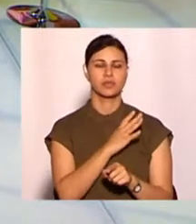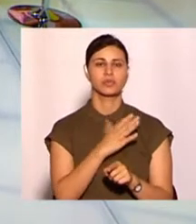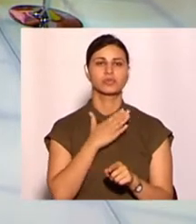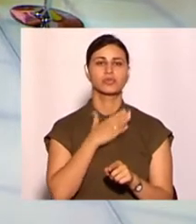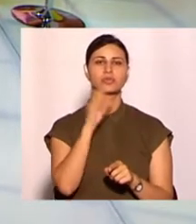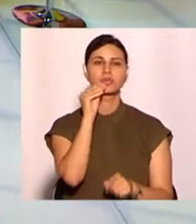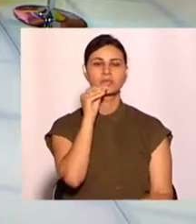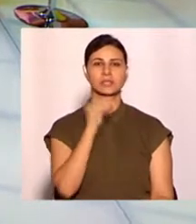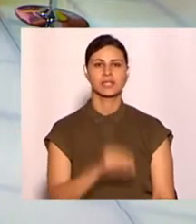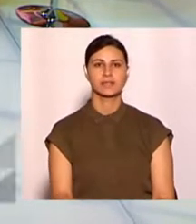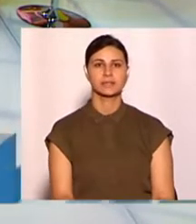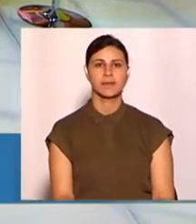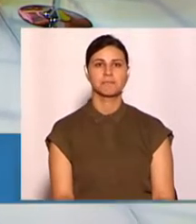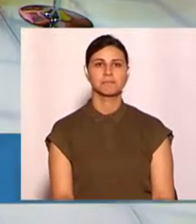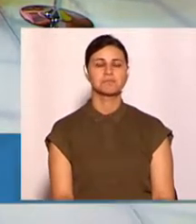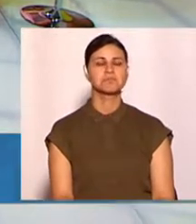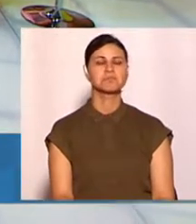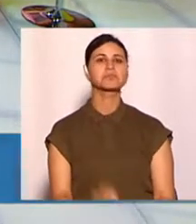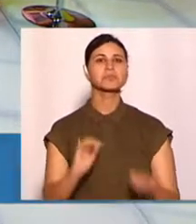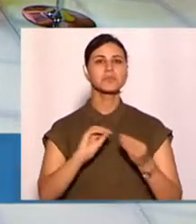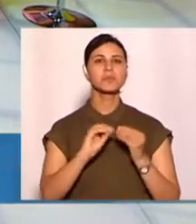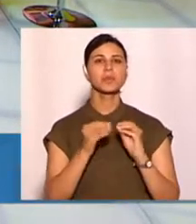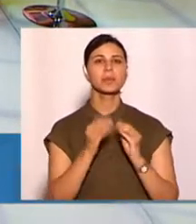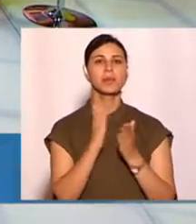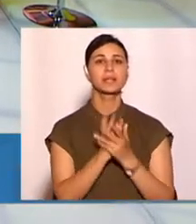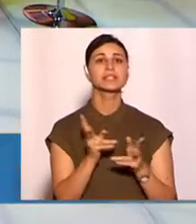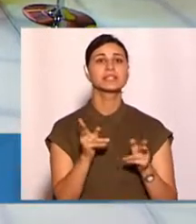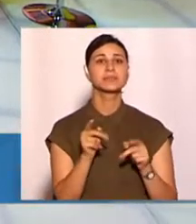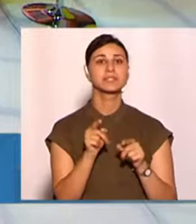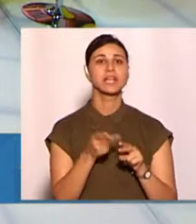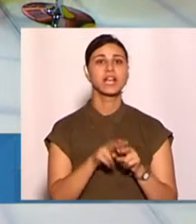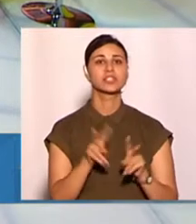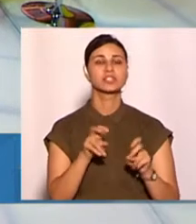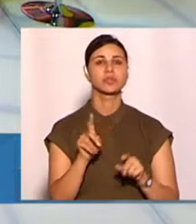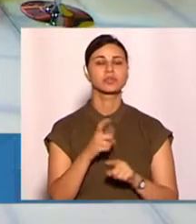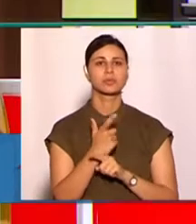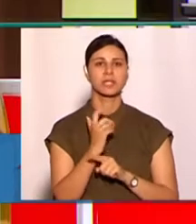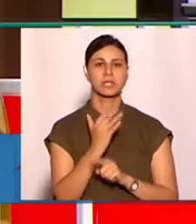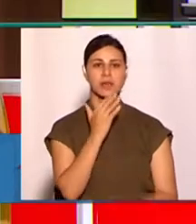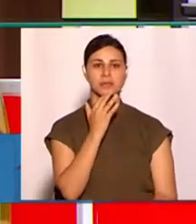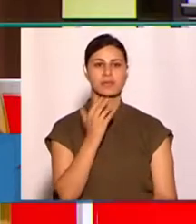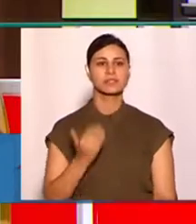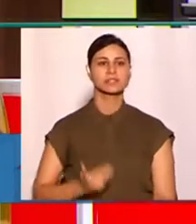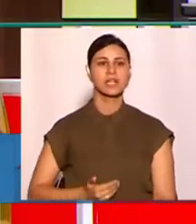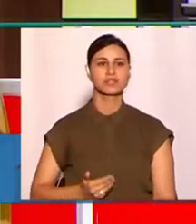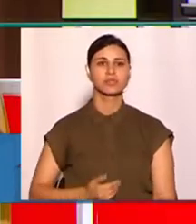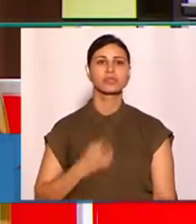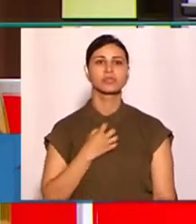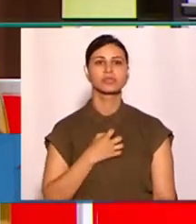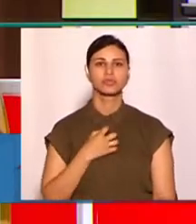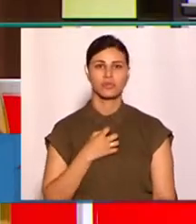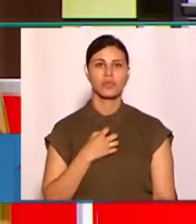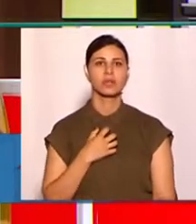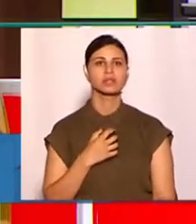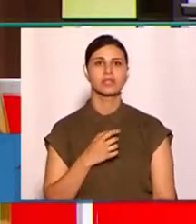ჩვენ გვიტევს სიმსივნური პროცესი, ეს ნიშნავს, რომ ძალიან ბევრი სასიცოცხლო მნიშვნელოვანი ნივთიერება